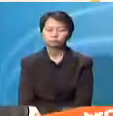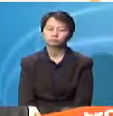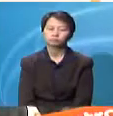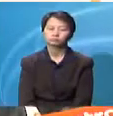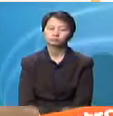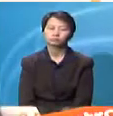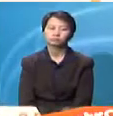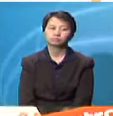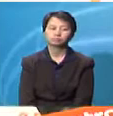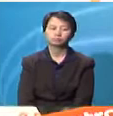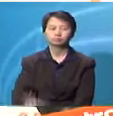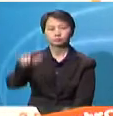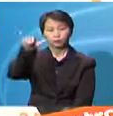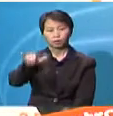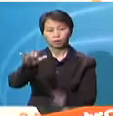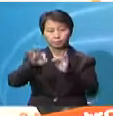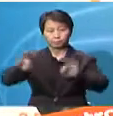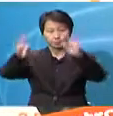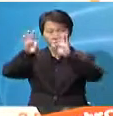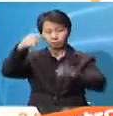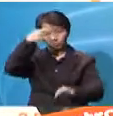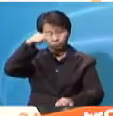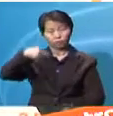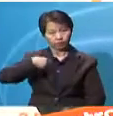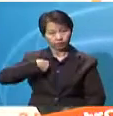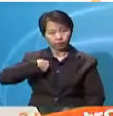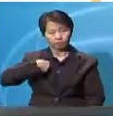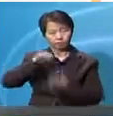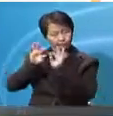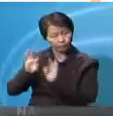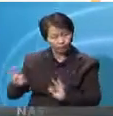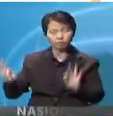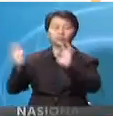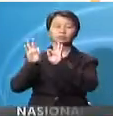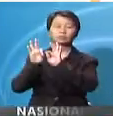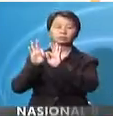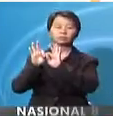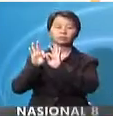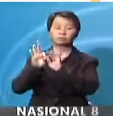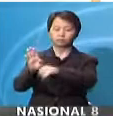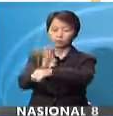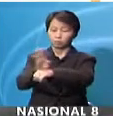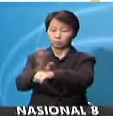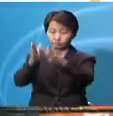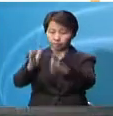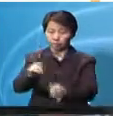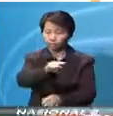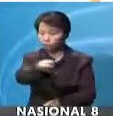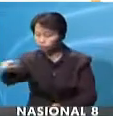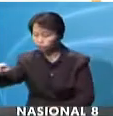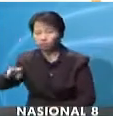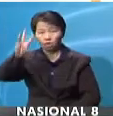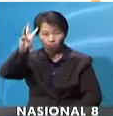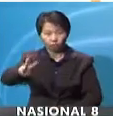diali yang penting kepada saya adalah para peniaga diwajibkan